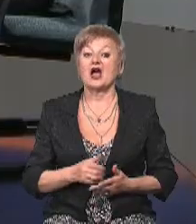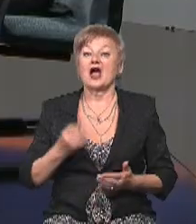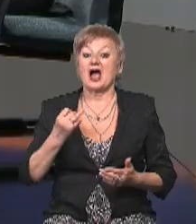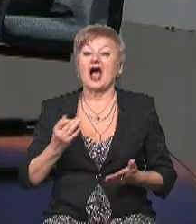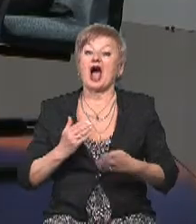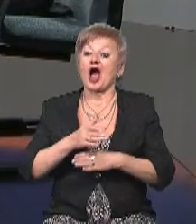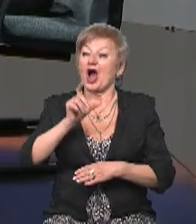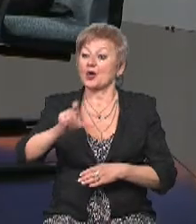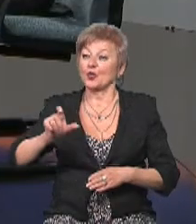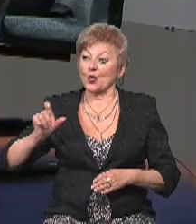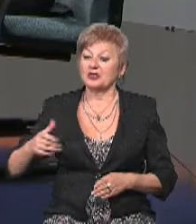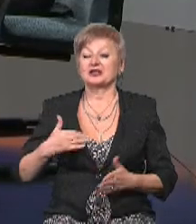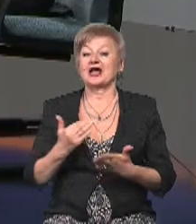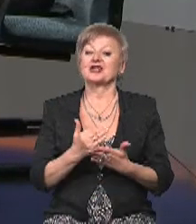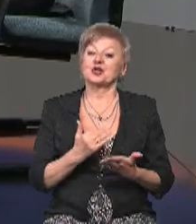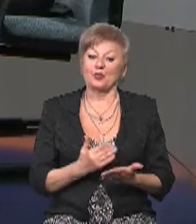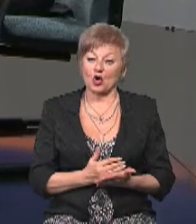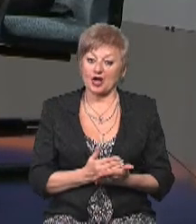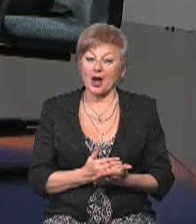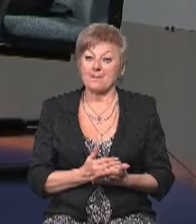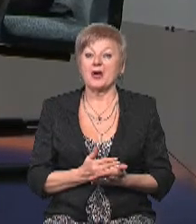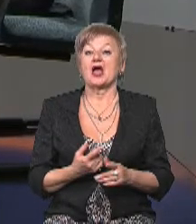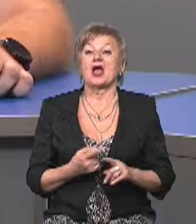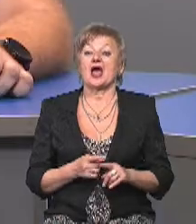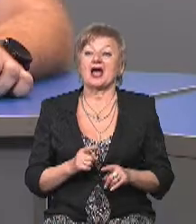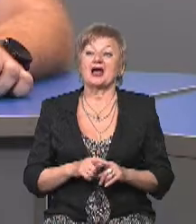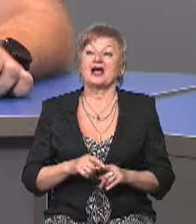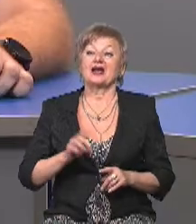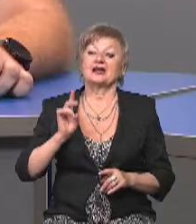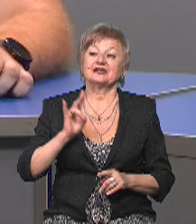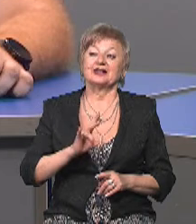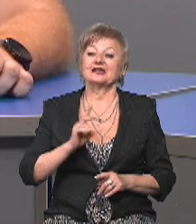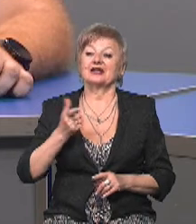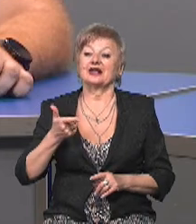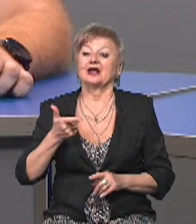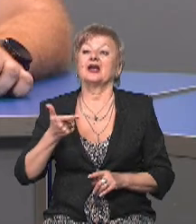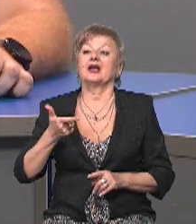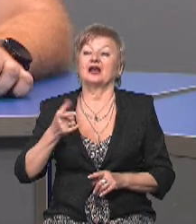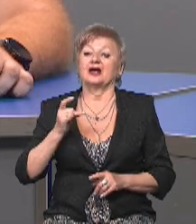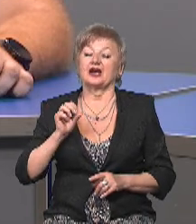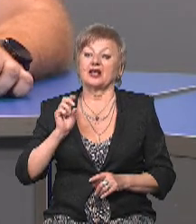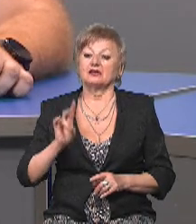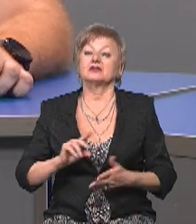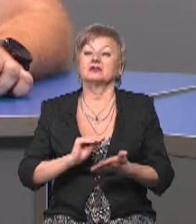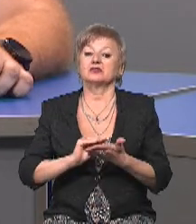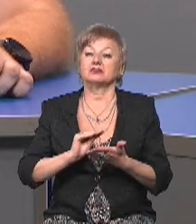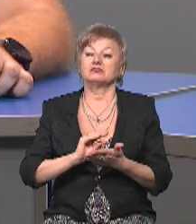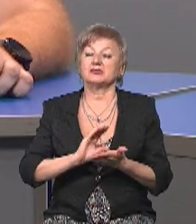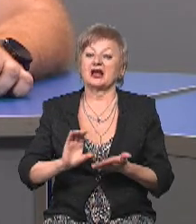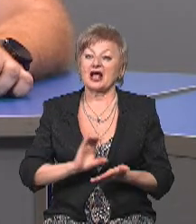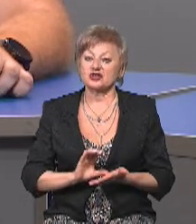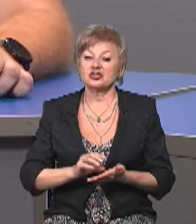А гості нашої програми сьогоднішні – це пані Наталя Гринь, речниця акціонерної